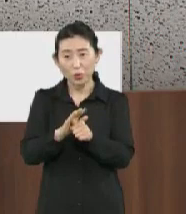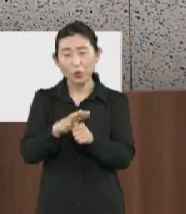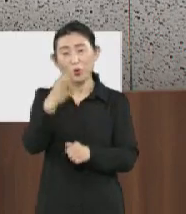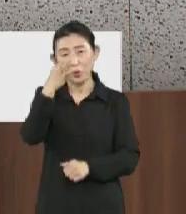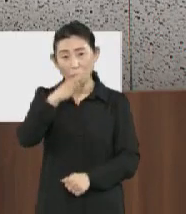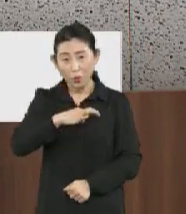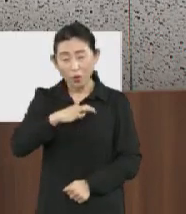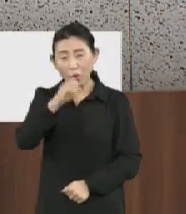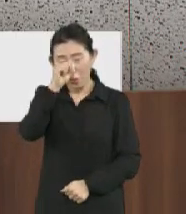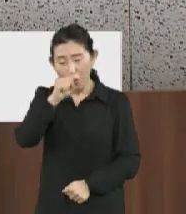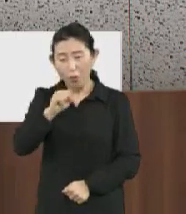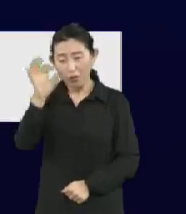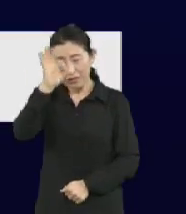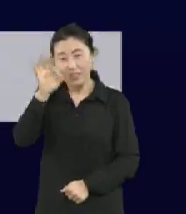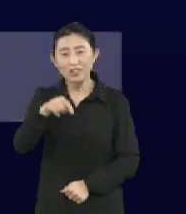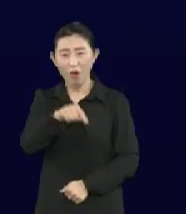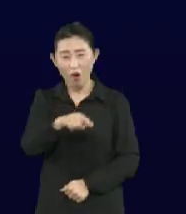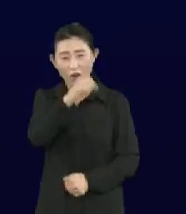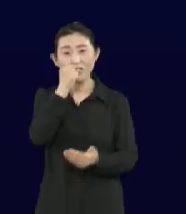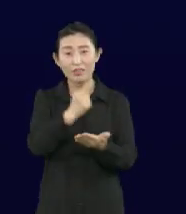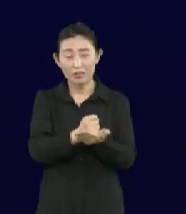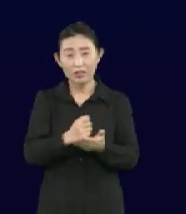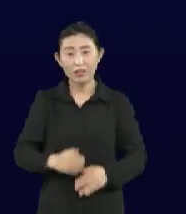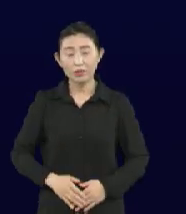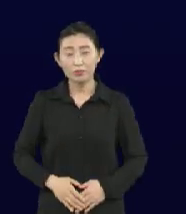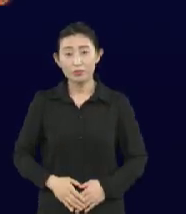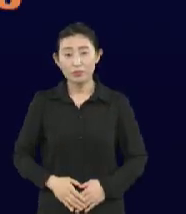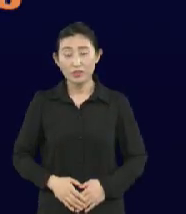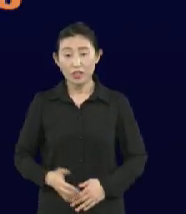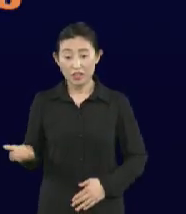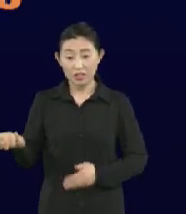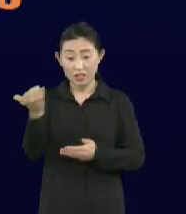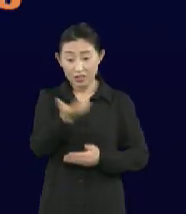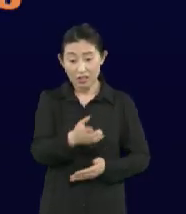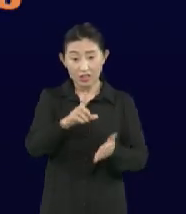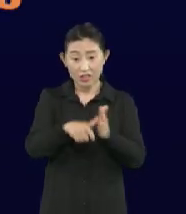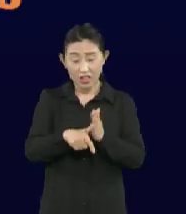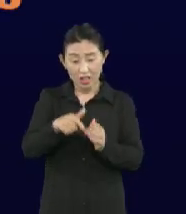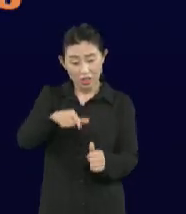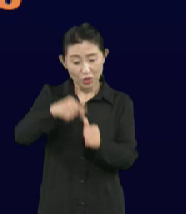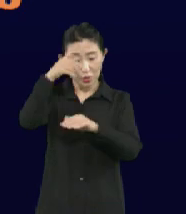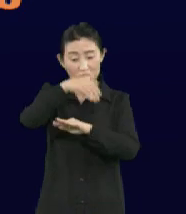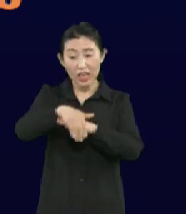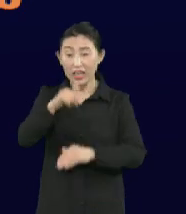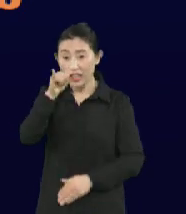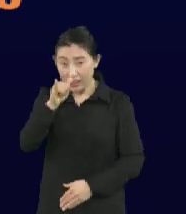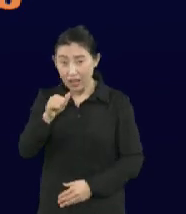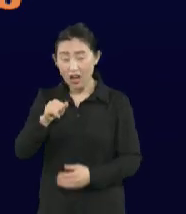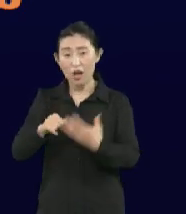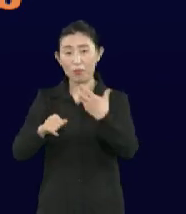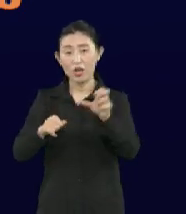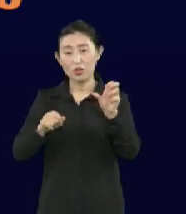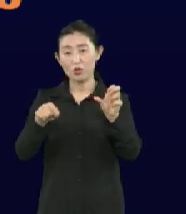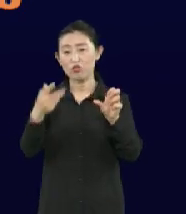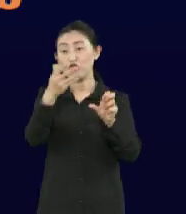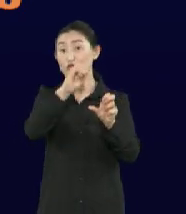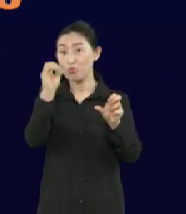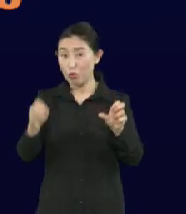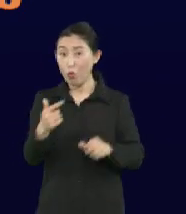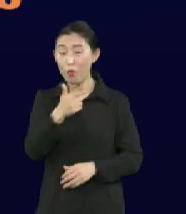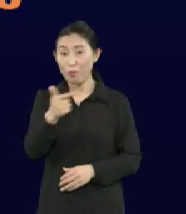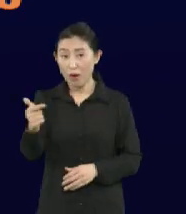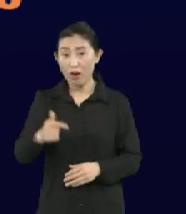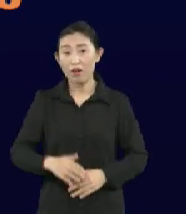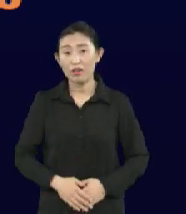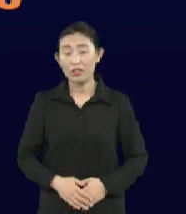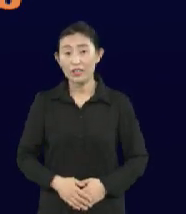있는 곳을 선호하지 않으셨을까. 특히 지역 이전 시 채용 계획이 있다는 응답은 85.9%로 높게